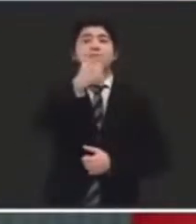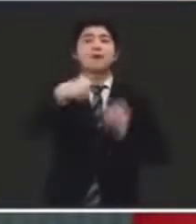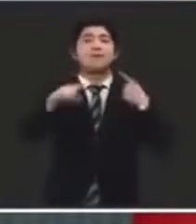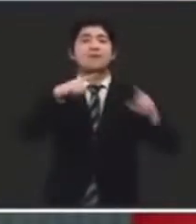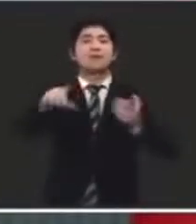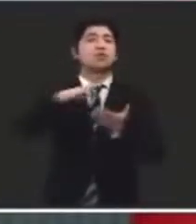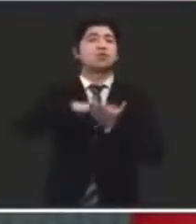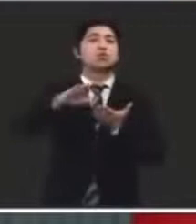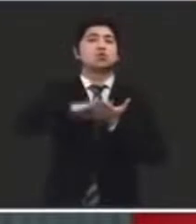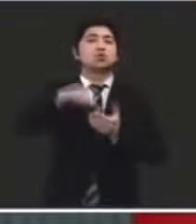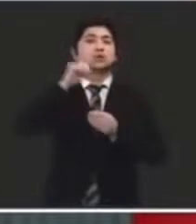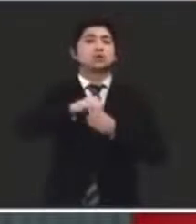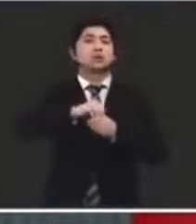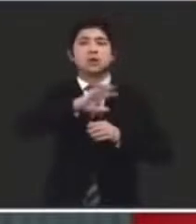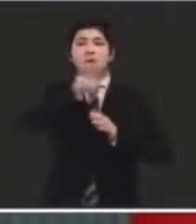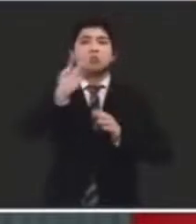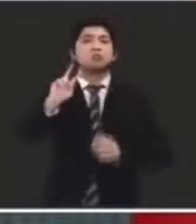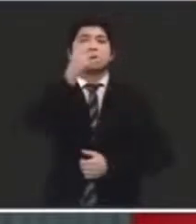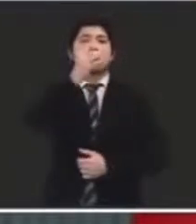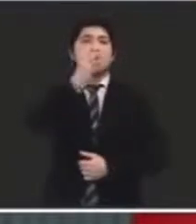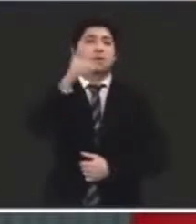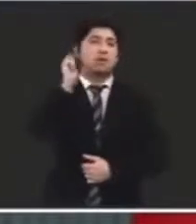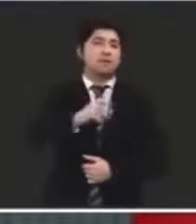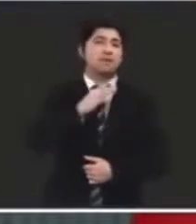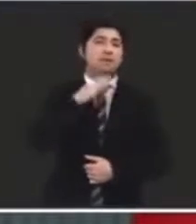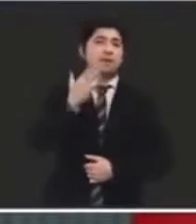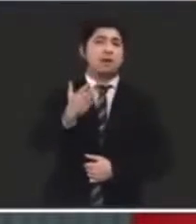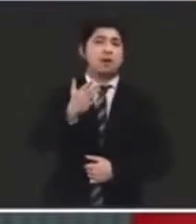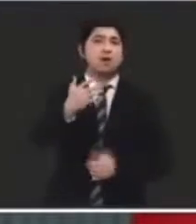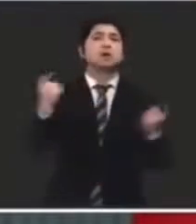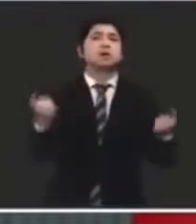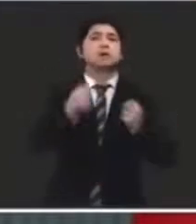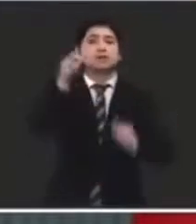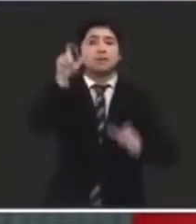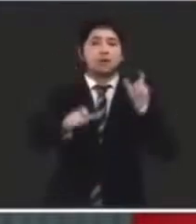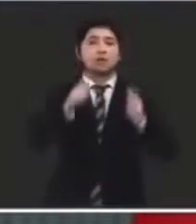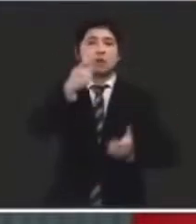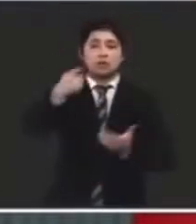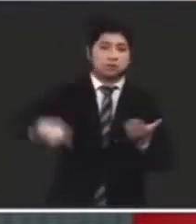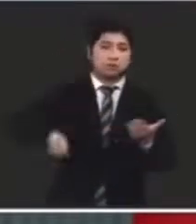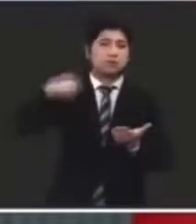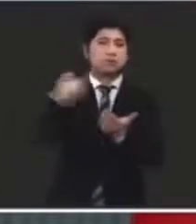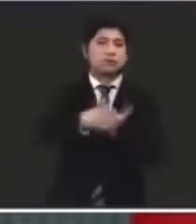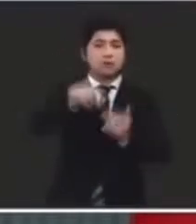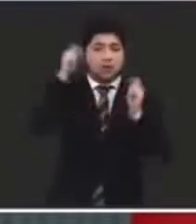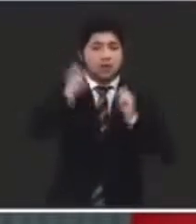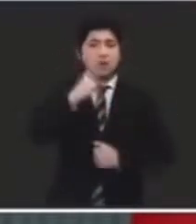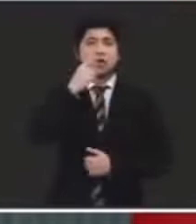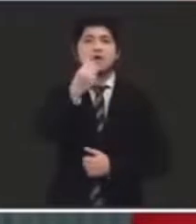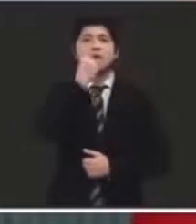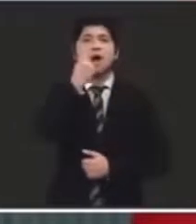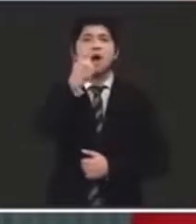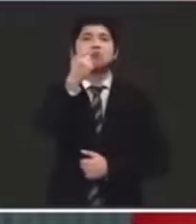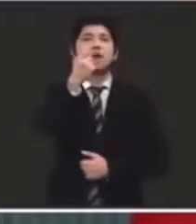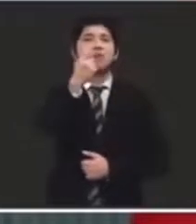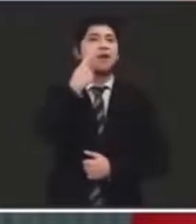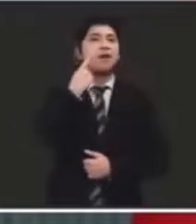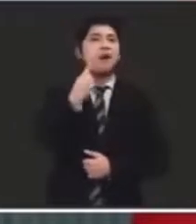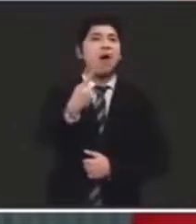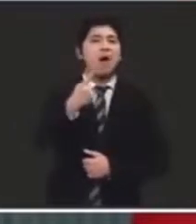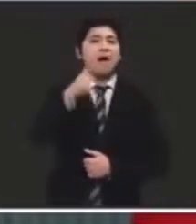düzenlemenin müjdesini kamuoyuna vermiştik çalışanlara nakten ödenen yemek ücretinin